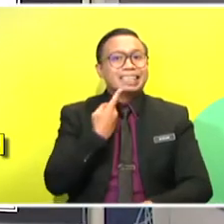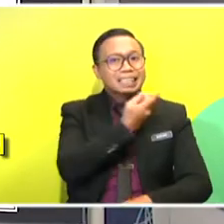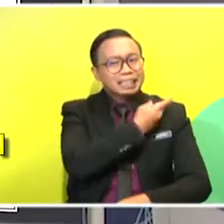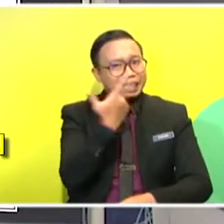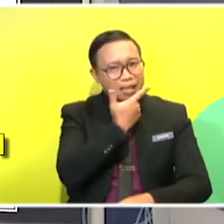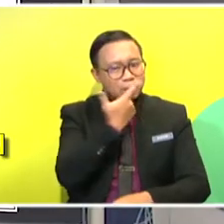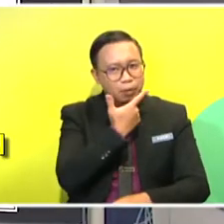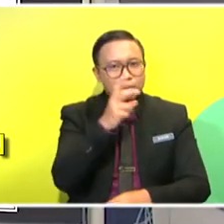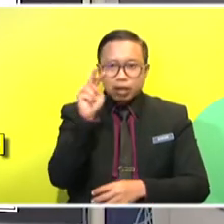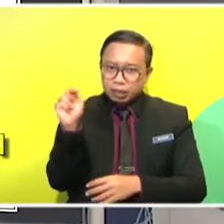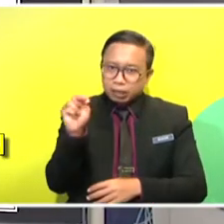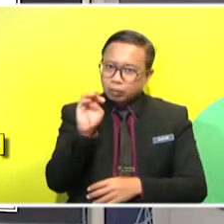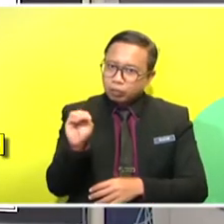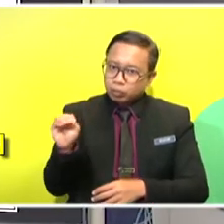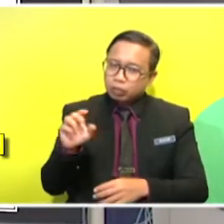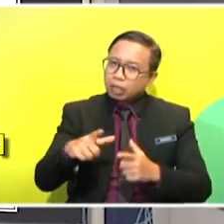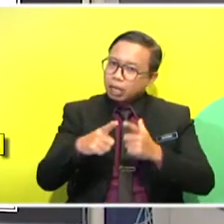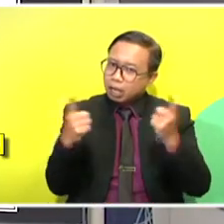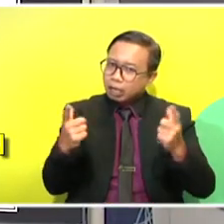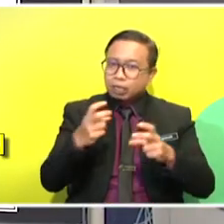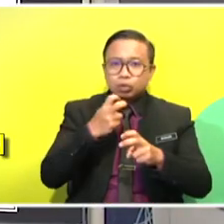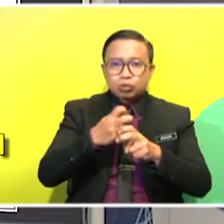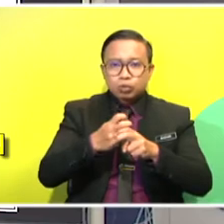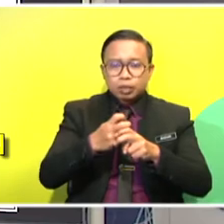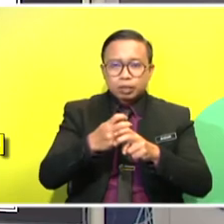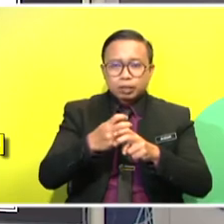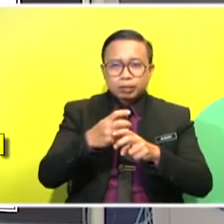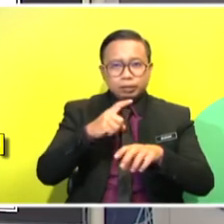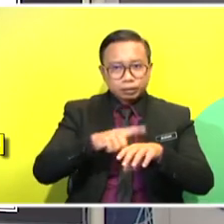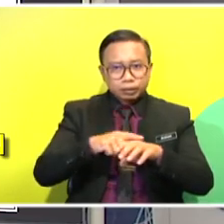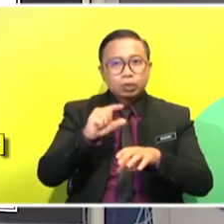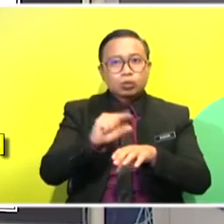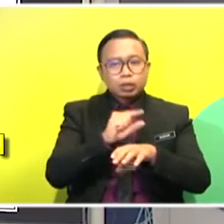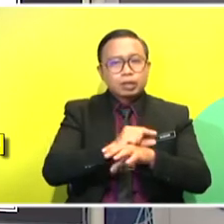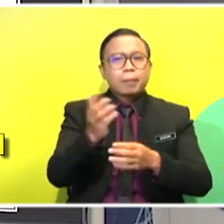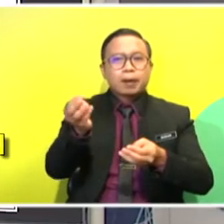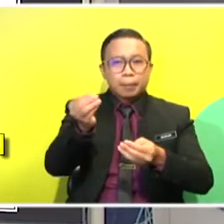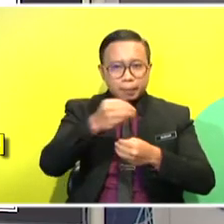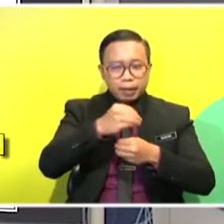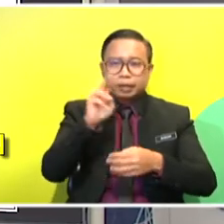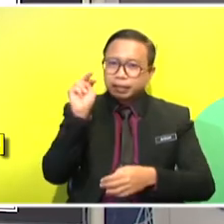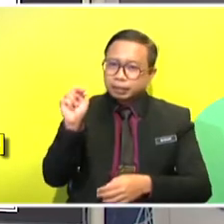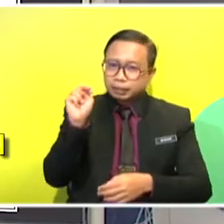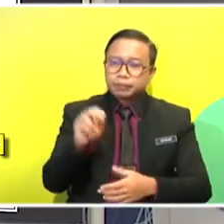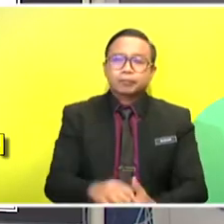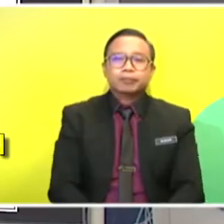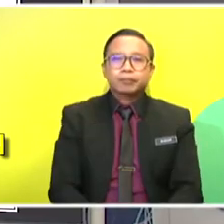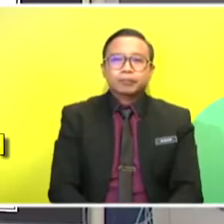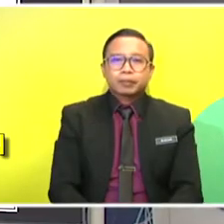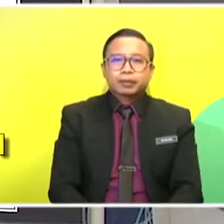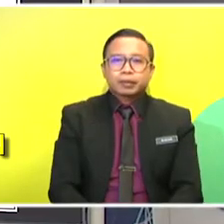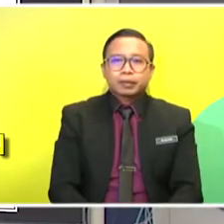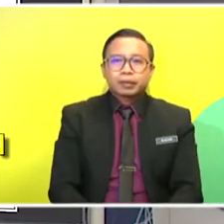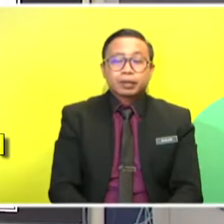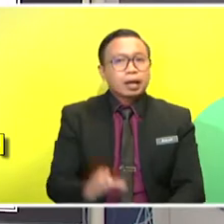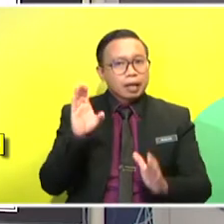mengakibatkan kesukaran kepada murid-murid yang akan menggunakan makmal tersebut seterusnya. Jom kita padankan jawapan bersama-sama. Ya, betul. Gambar